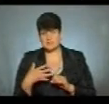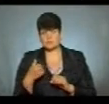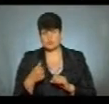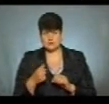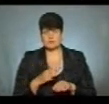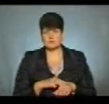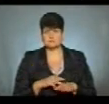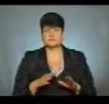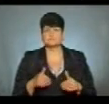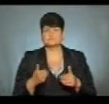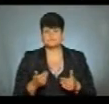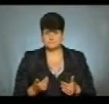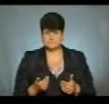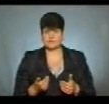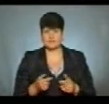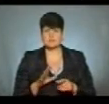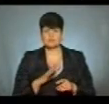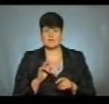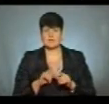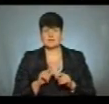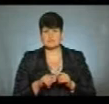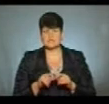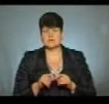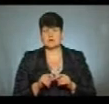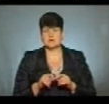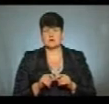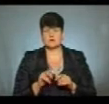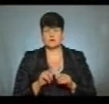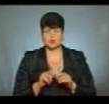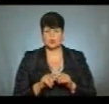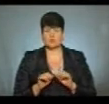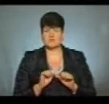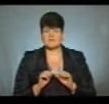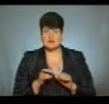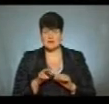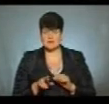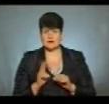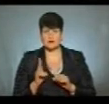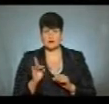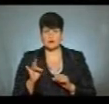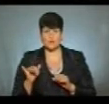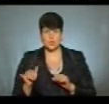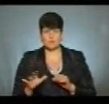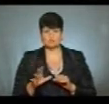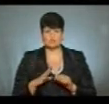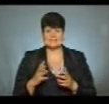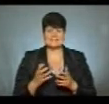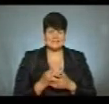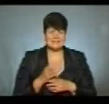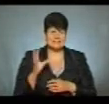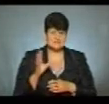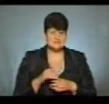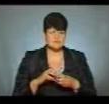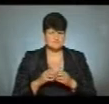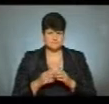звернулися в правоохоронні органи. Значить, у нас була ревізія контрольно-ревізійного управління КРУ. Значить, були знайдені всі ці